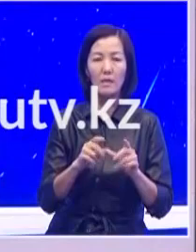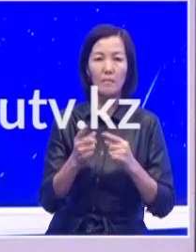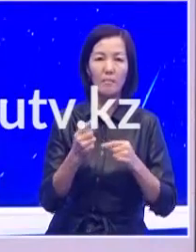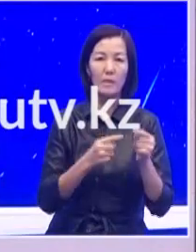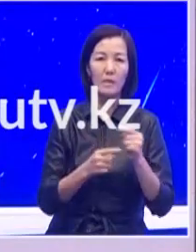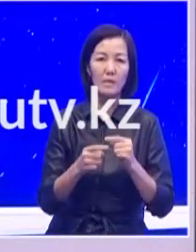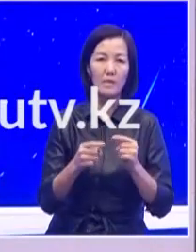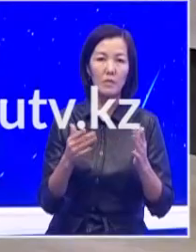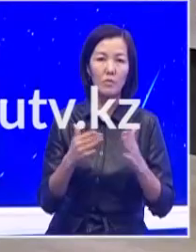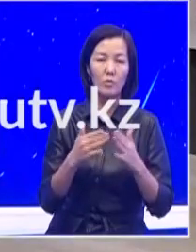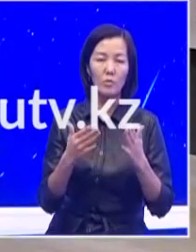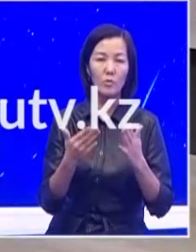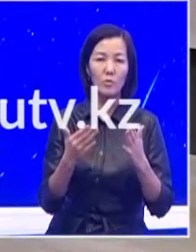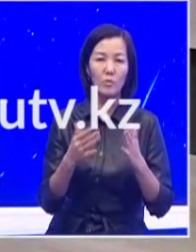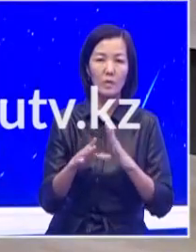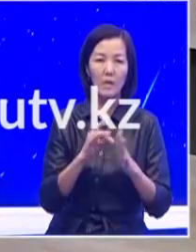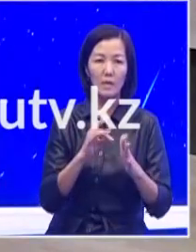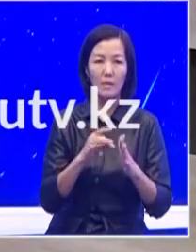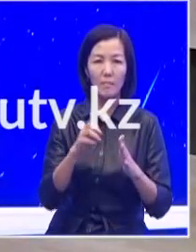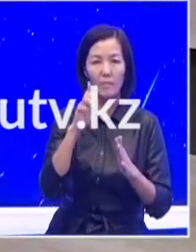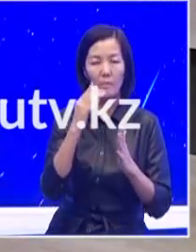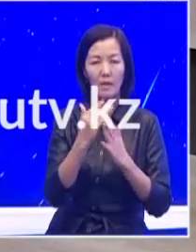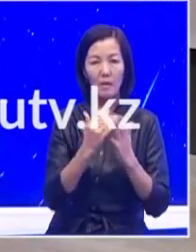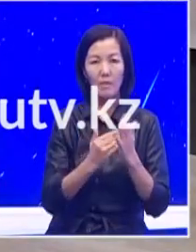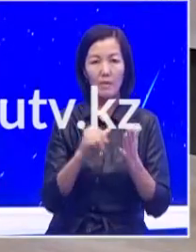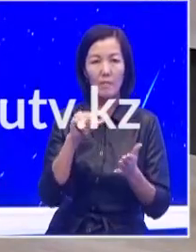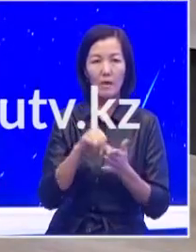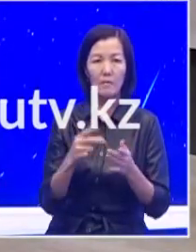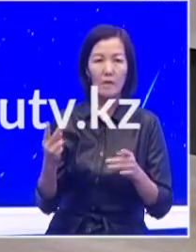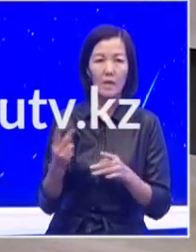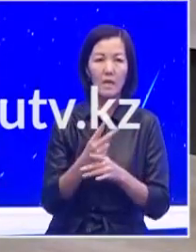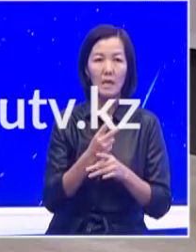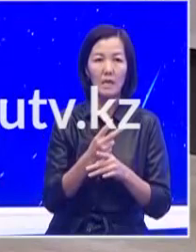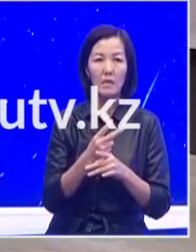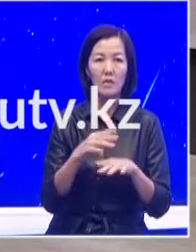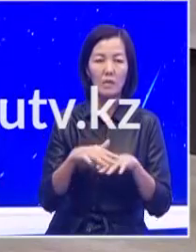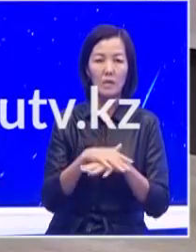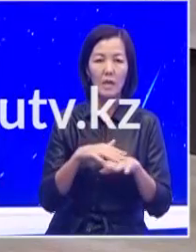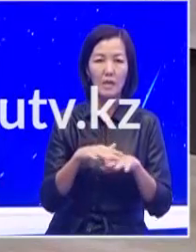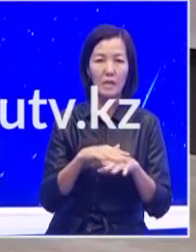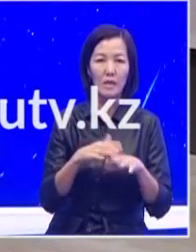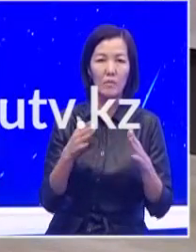үй таңдап, мемлекеттік бағдарламаларға қатысуға және екінші нарықтағы баспананы алуға өтінім бере алады.